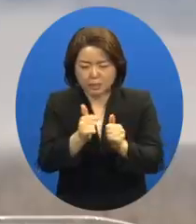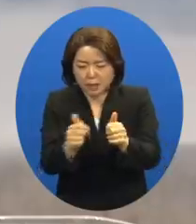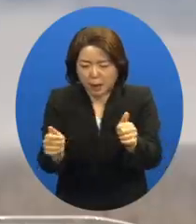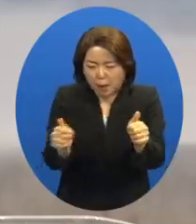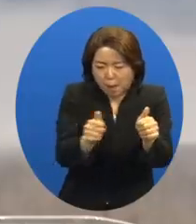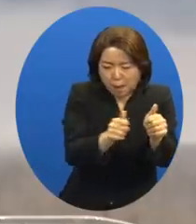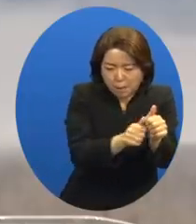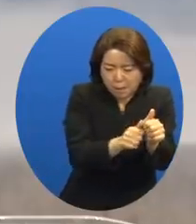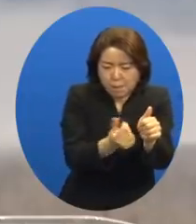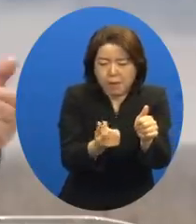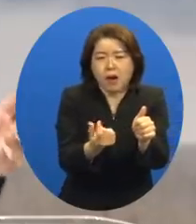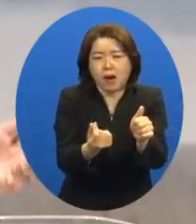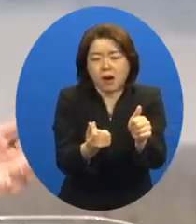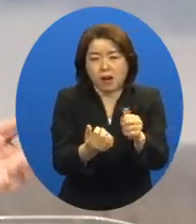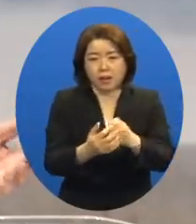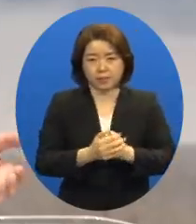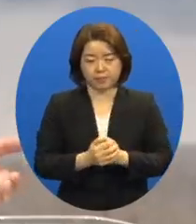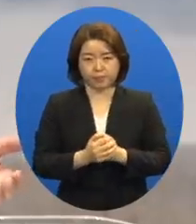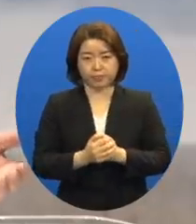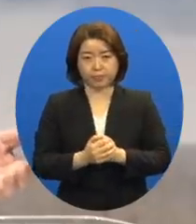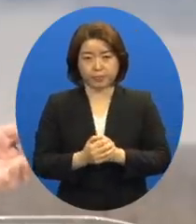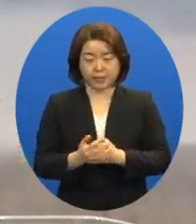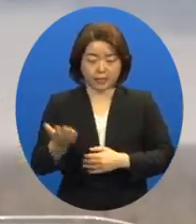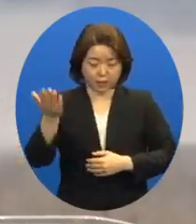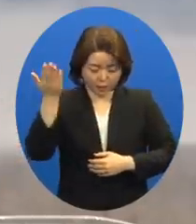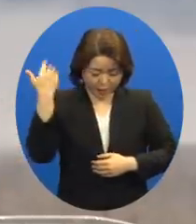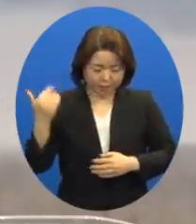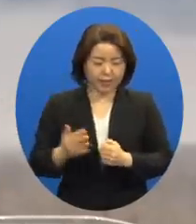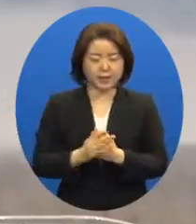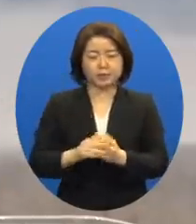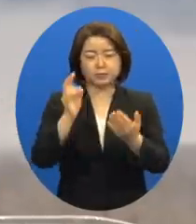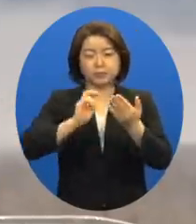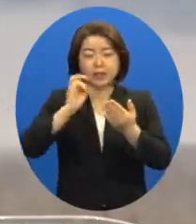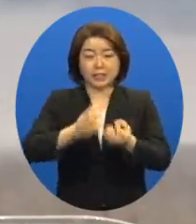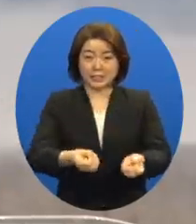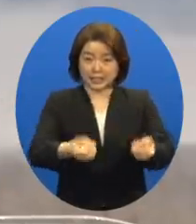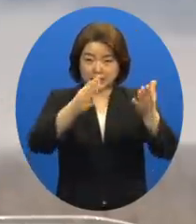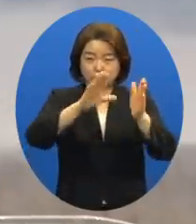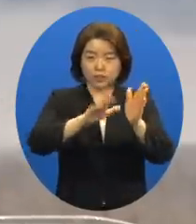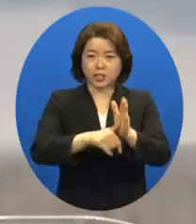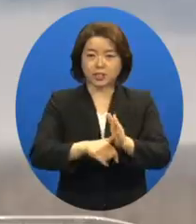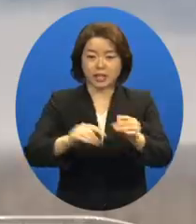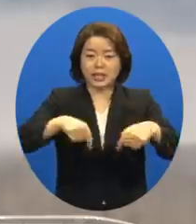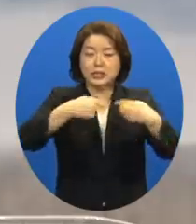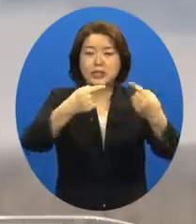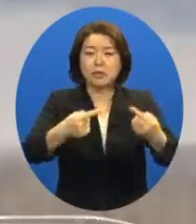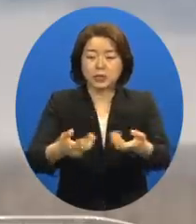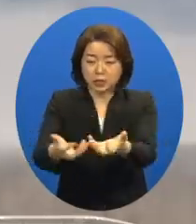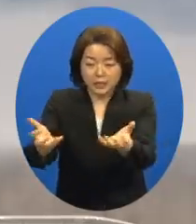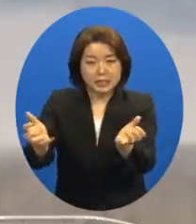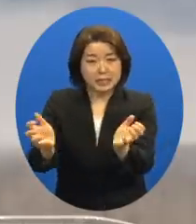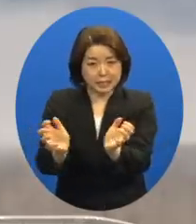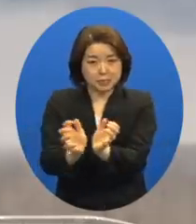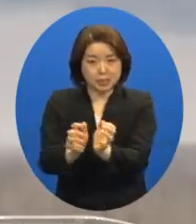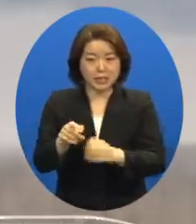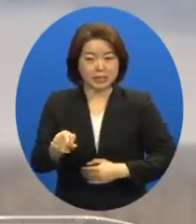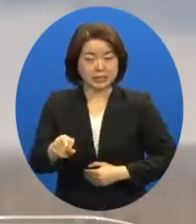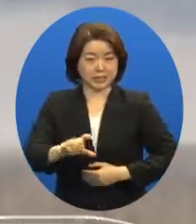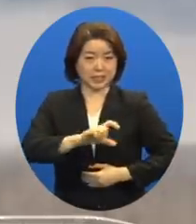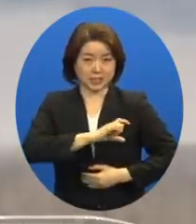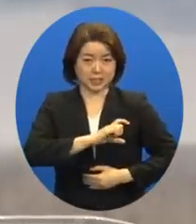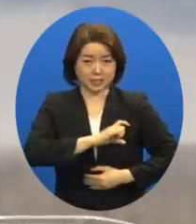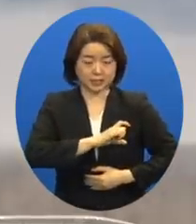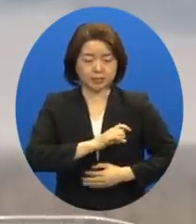것. 찬양 축제 때 그때 참여했던 어느 찬양팀이 그 팀